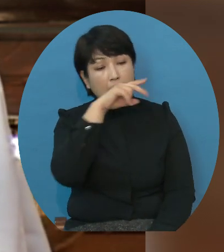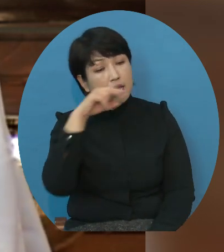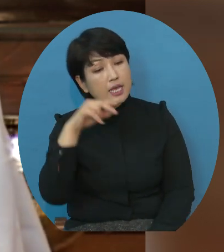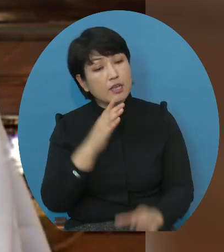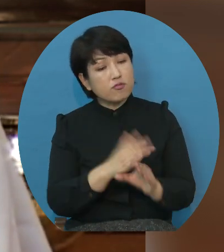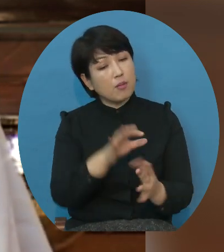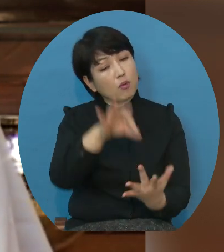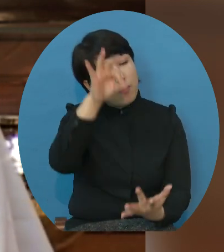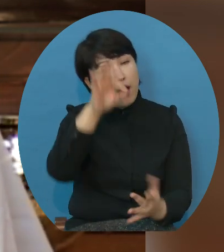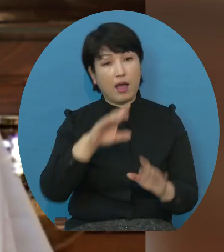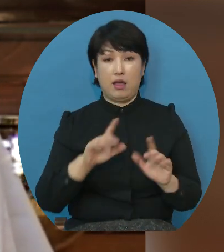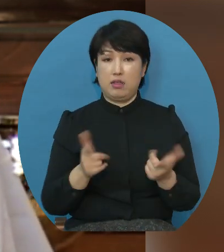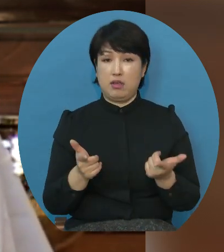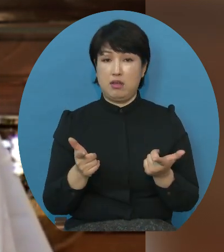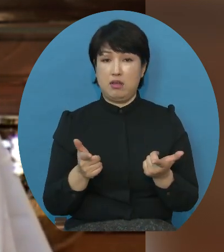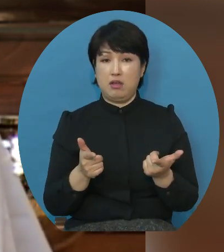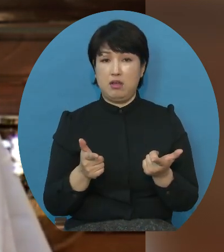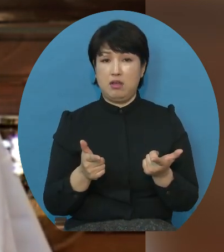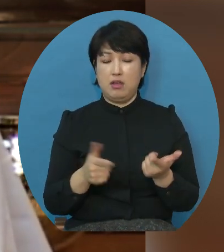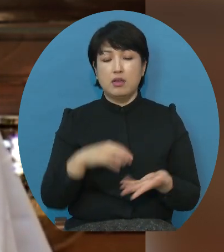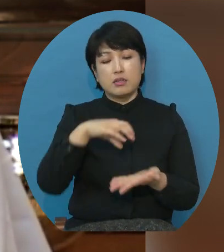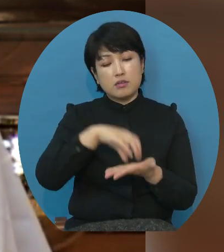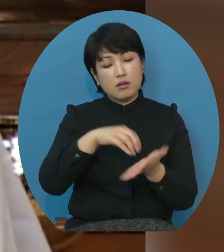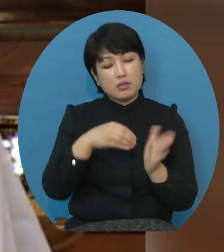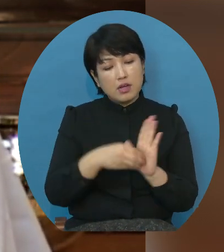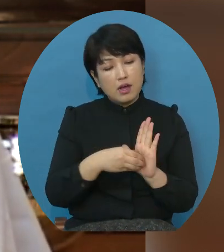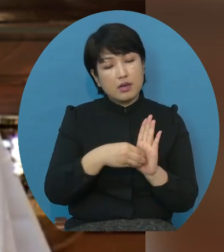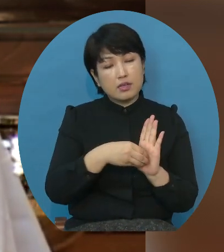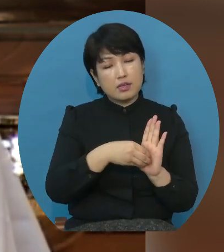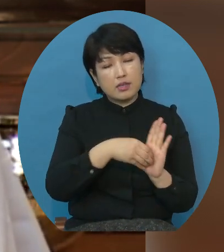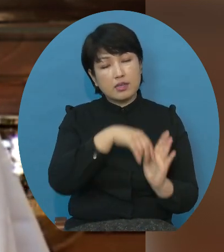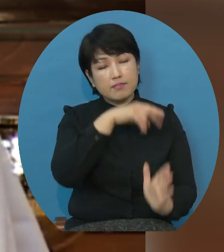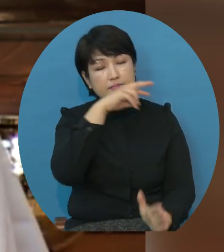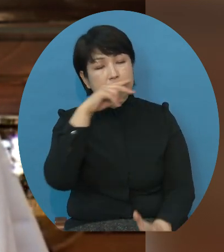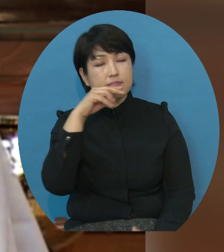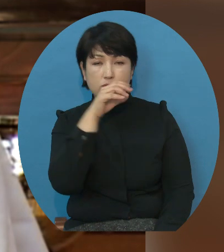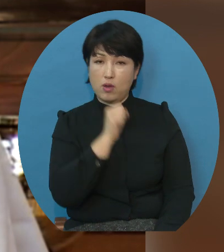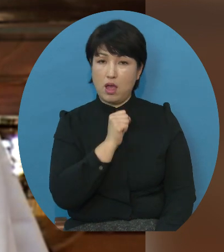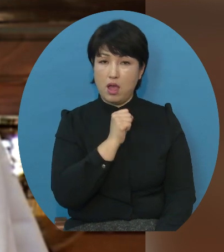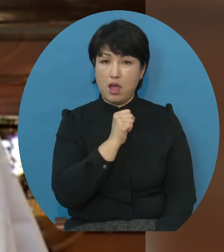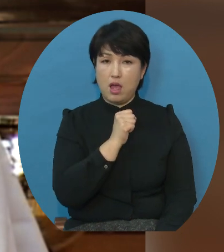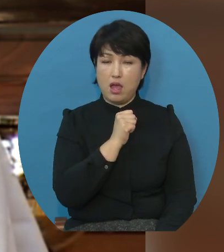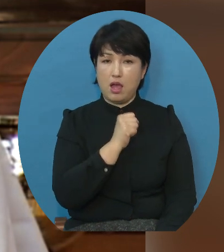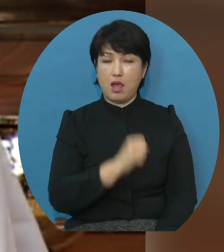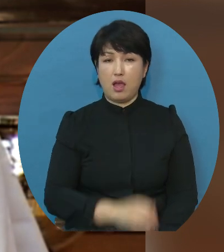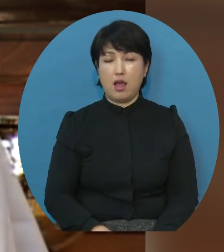향기가 젤 좋은건 나 그러니까 적당하게 맞는 게 좋다